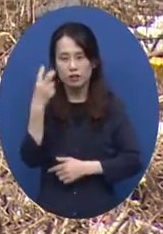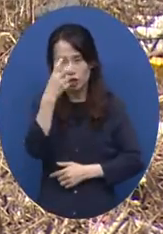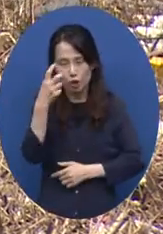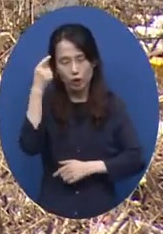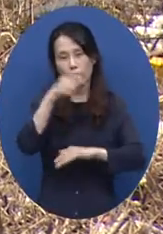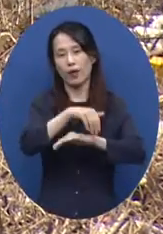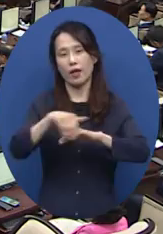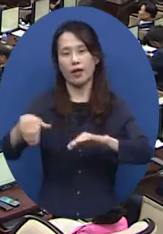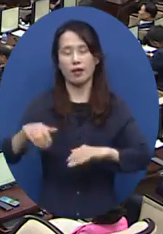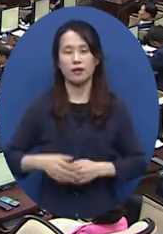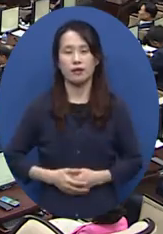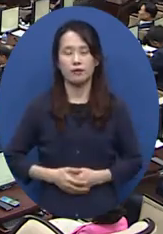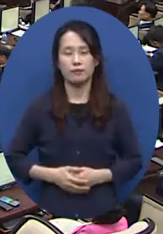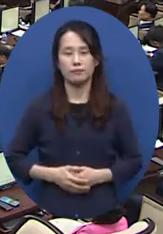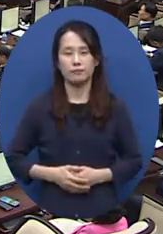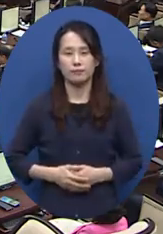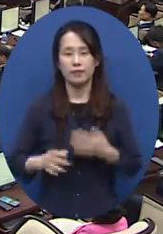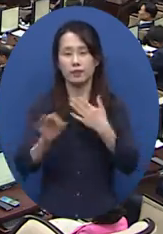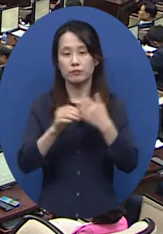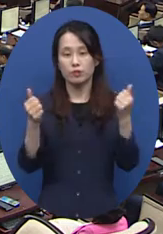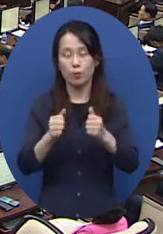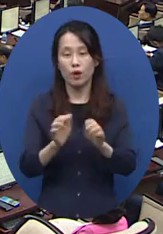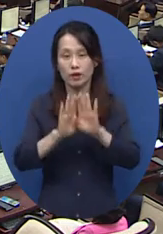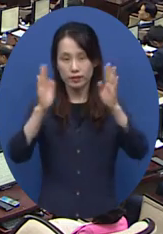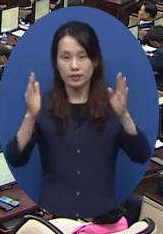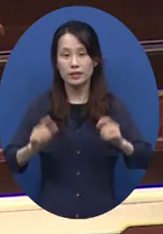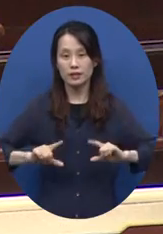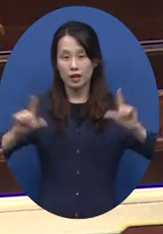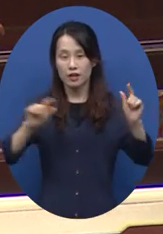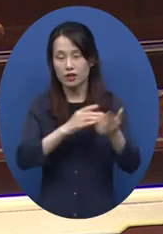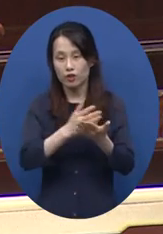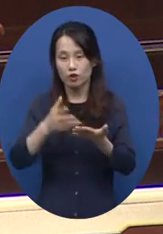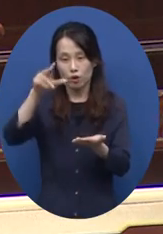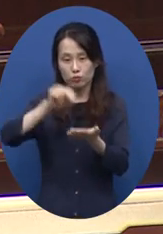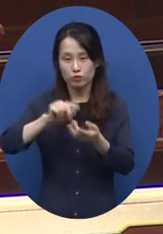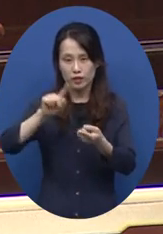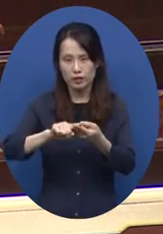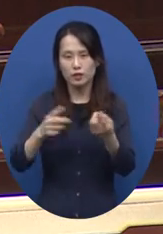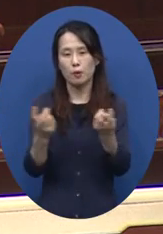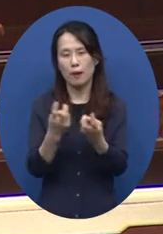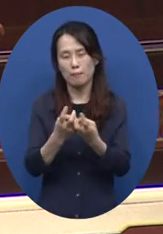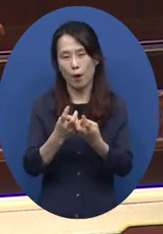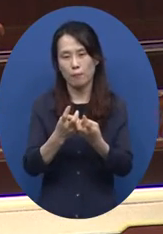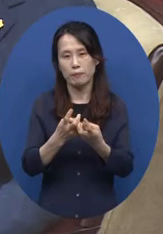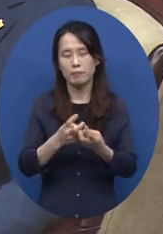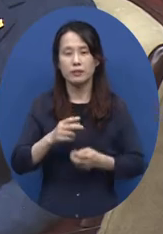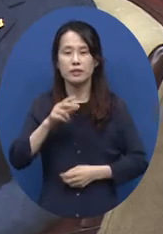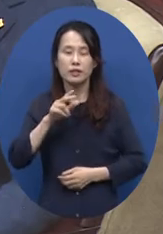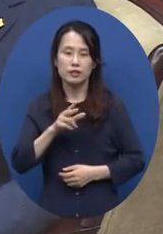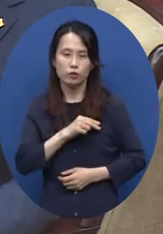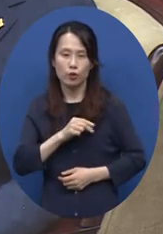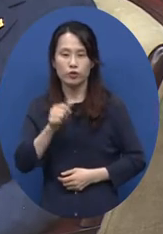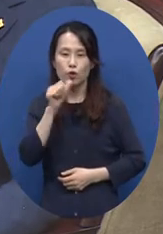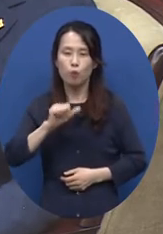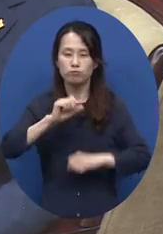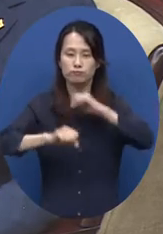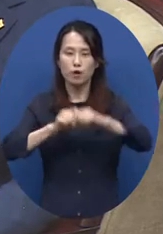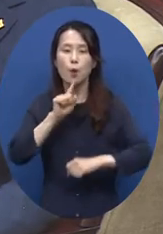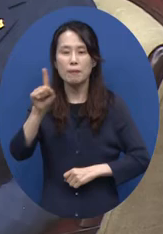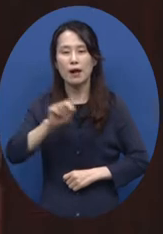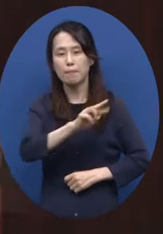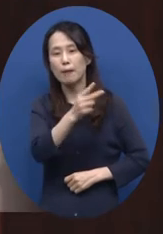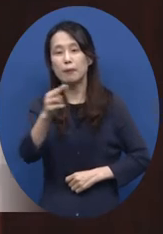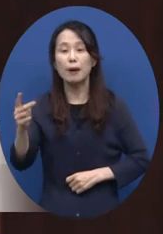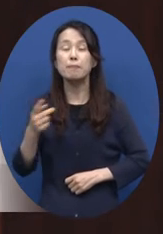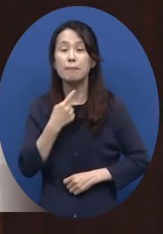처리 예정입니다 임시회 개회 날엔 여러 경기도 현안에 대한 대책을 촉구하는 의원들의 5분자유발언 이 진행됐습니다